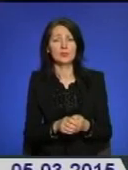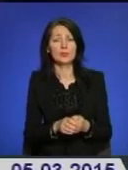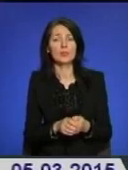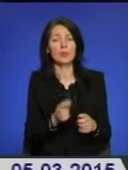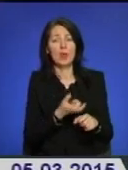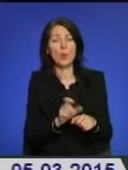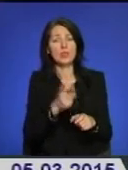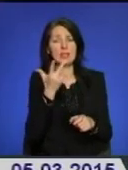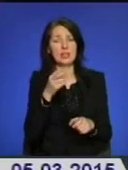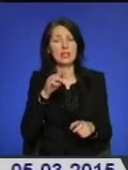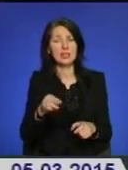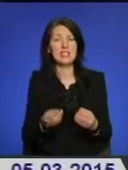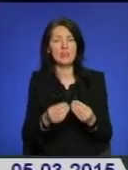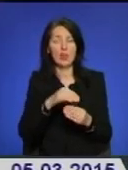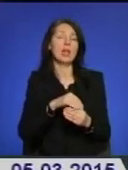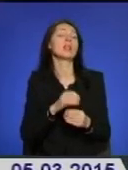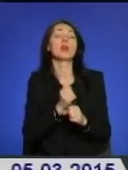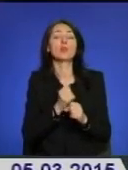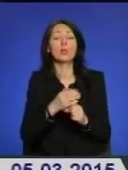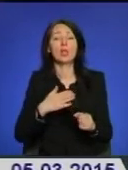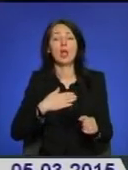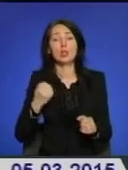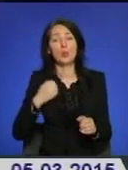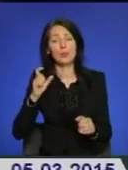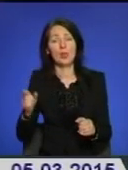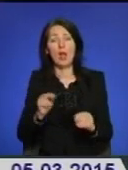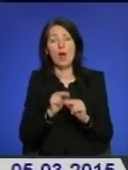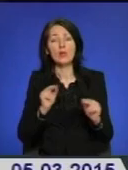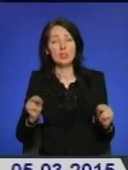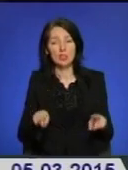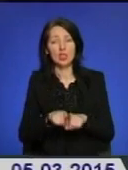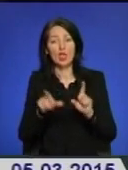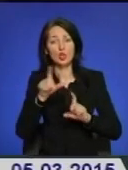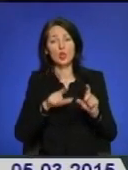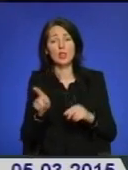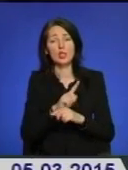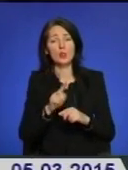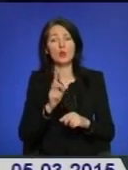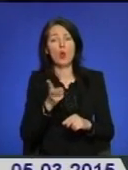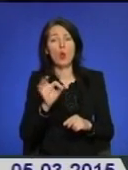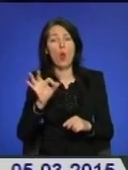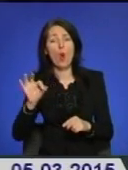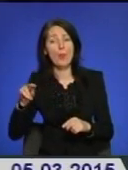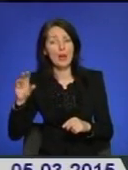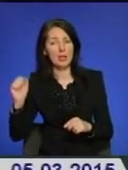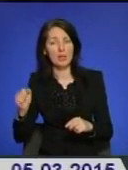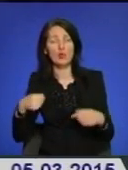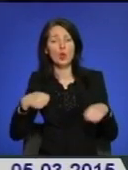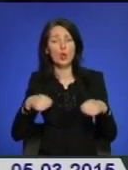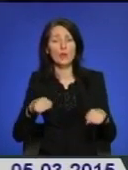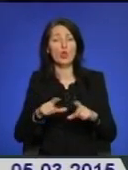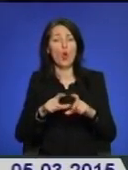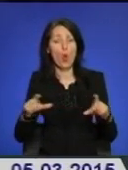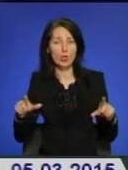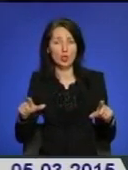Понад 3 тисячі вареників наліпили нашим захисникам викладачі та студенти Тернопільського кооперативного торговельно-економічного коледжу.